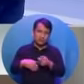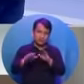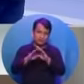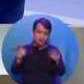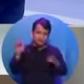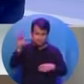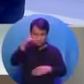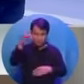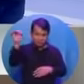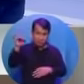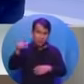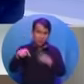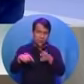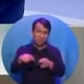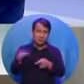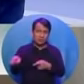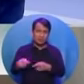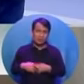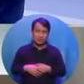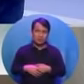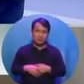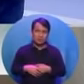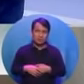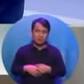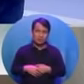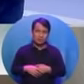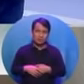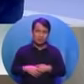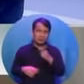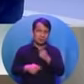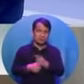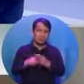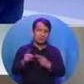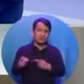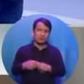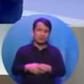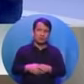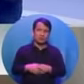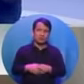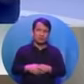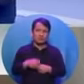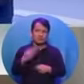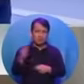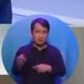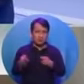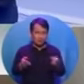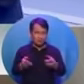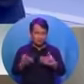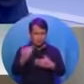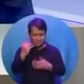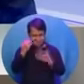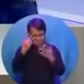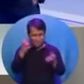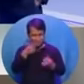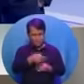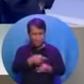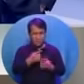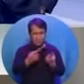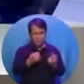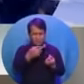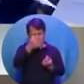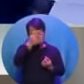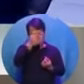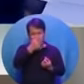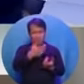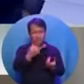yun eh. Tapos naman po eh, yun, malit nga pong bagay po yun, sir. Tama po kayo. Pero bakit galit na galit ka rito sa kanya? Ano bang ginawa niya sa iyo? Ano bang